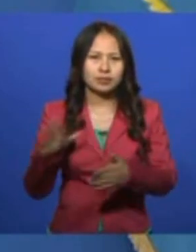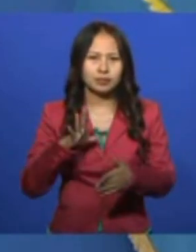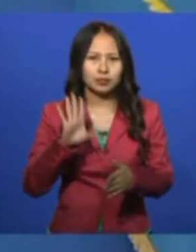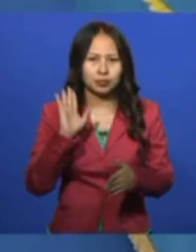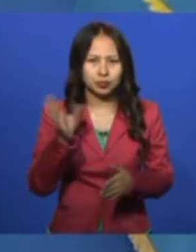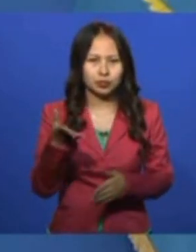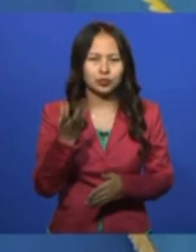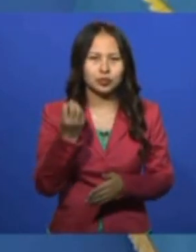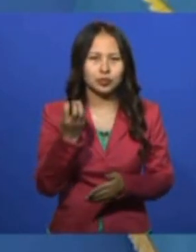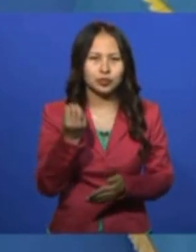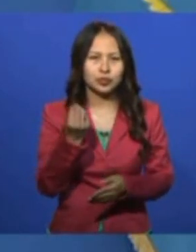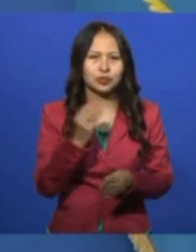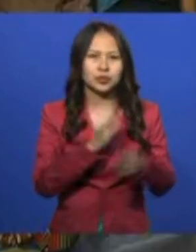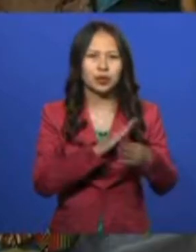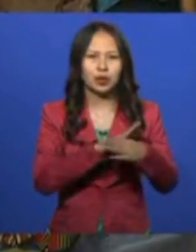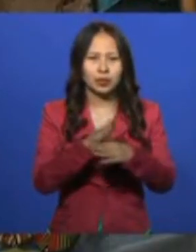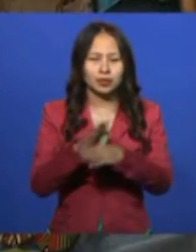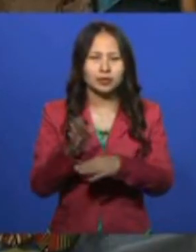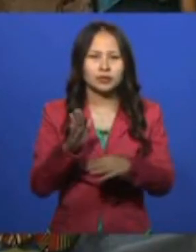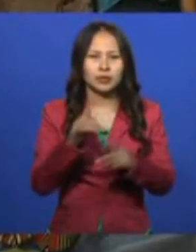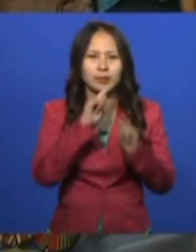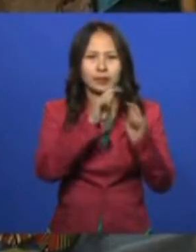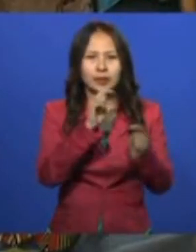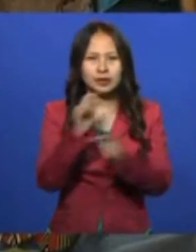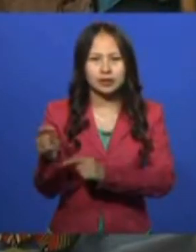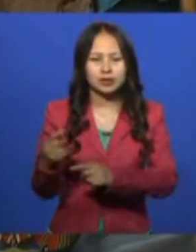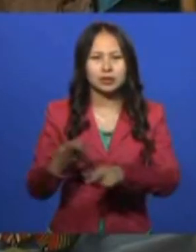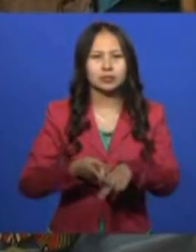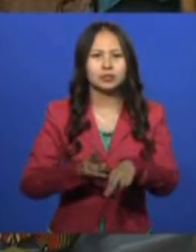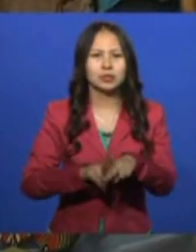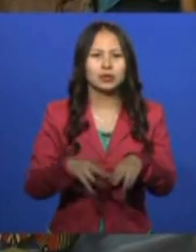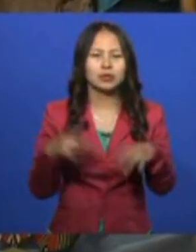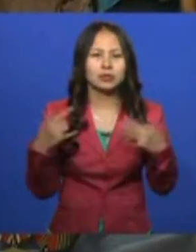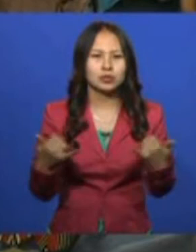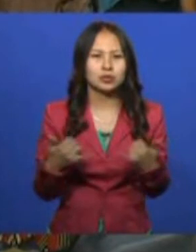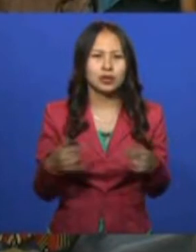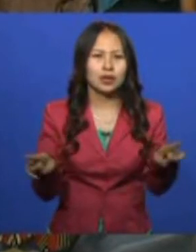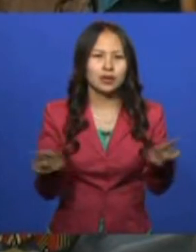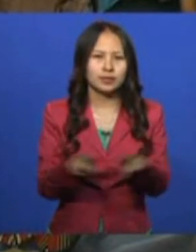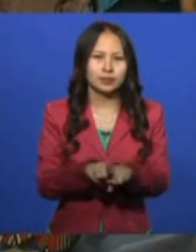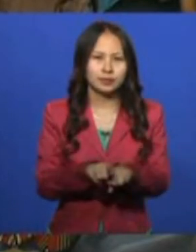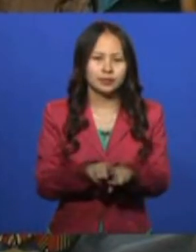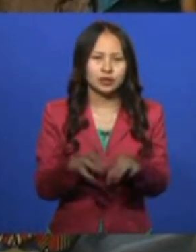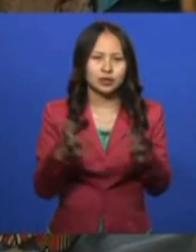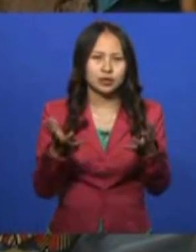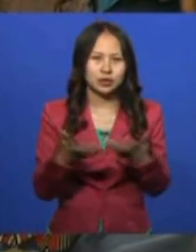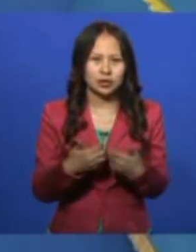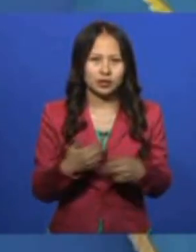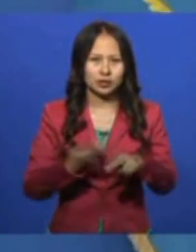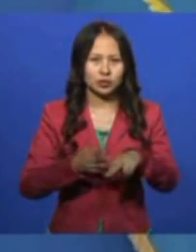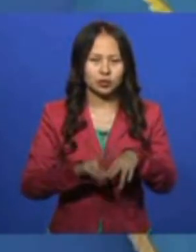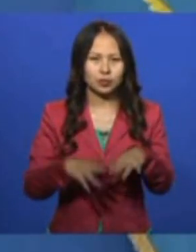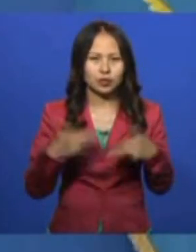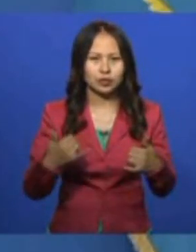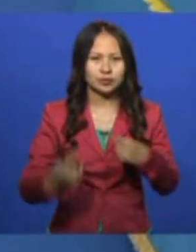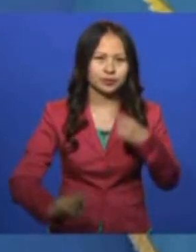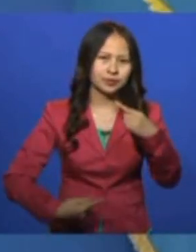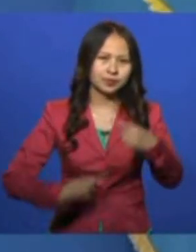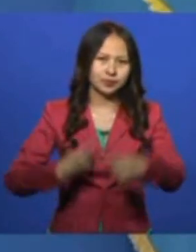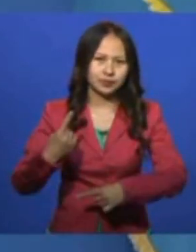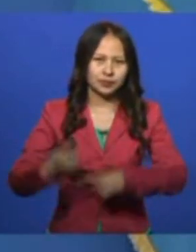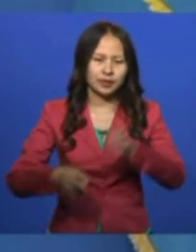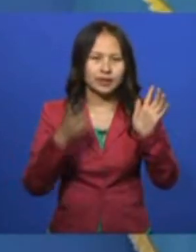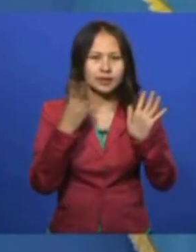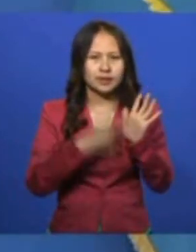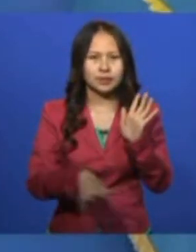табыстайды. Сіздерге табыстағаным, солардың барлығына табыстағанымен бірдей болып саналады. Бүгінгі ұрпақ